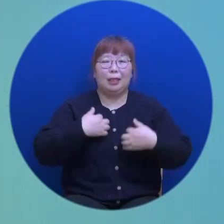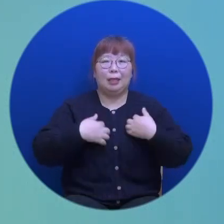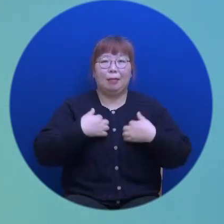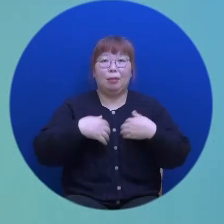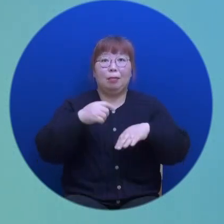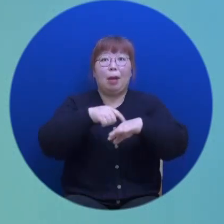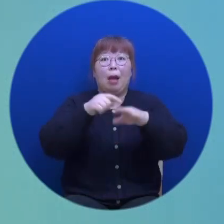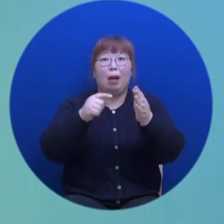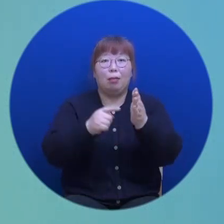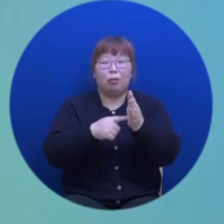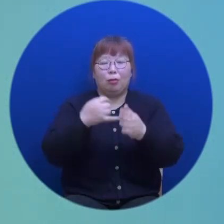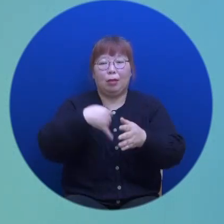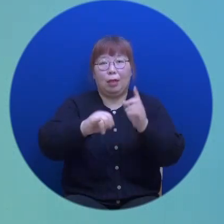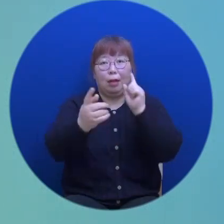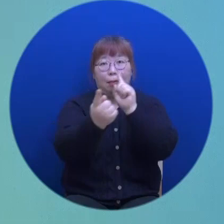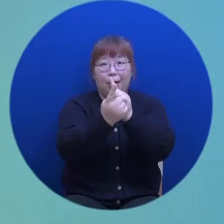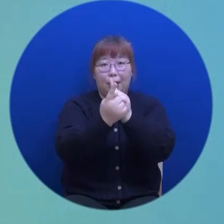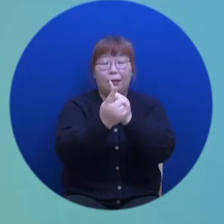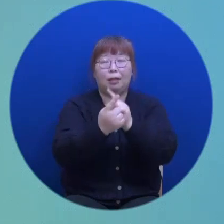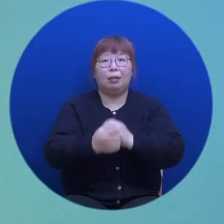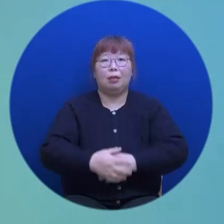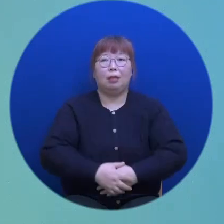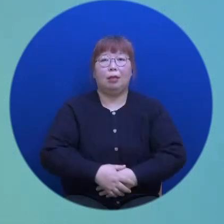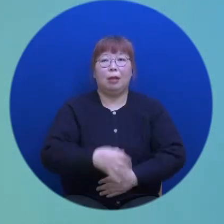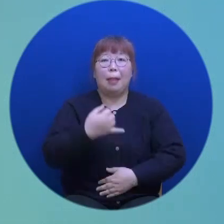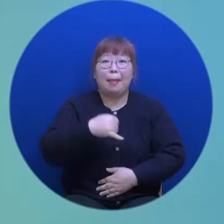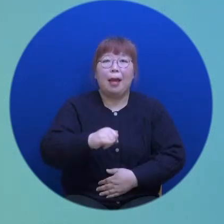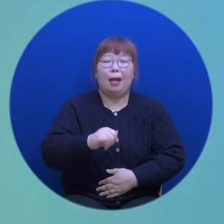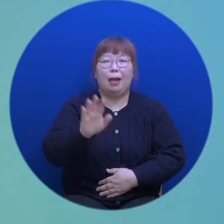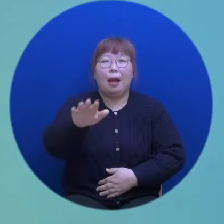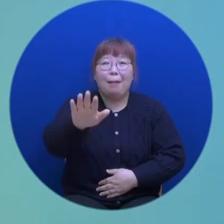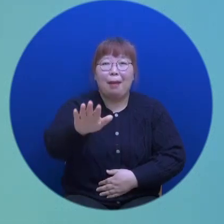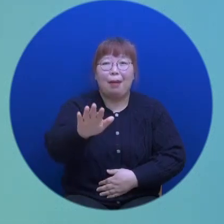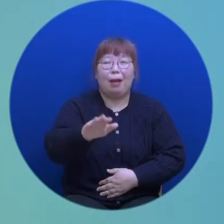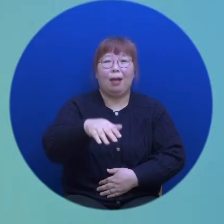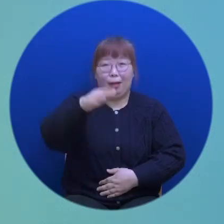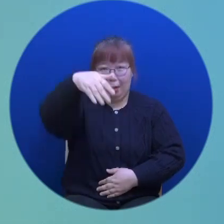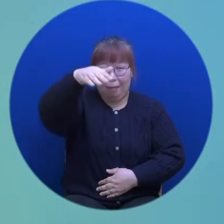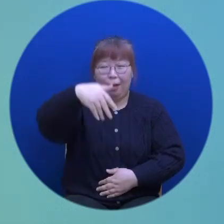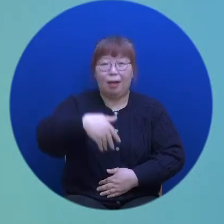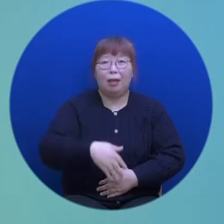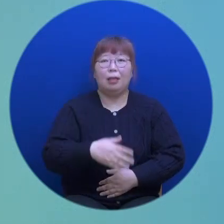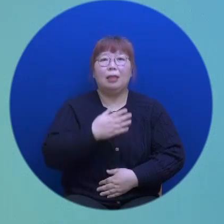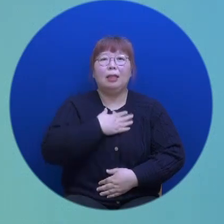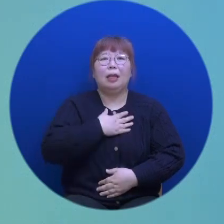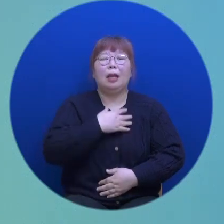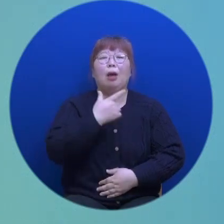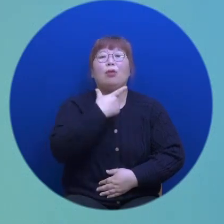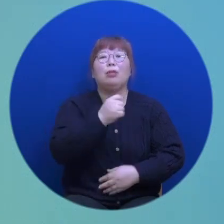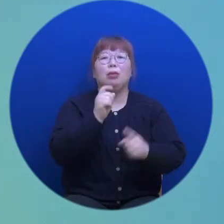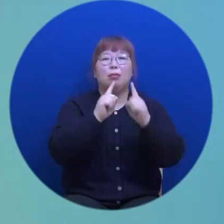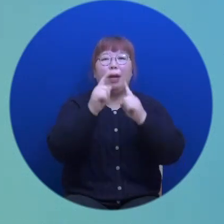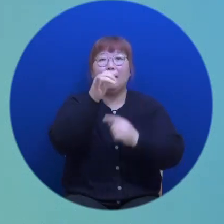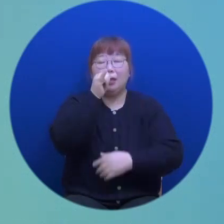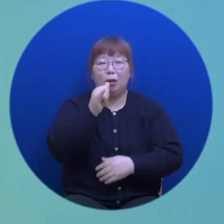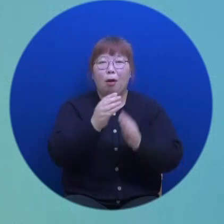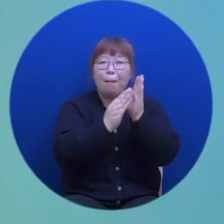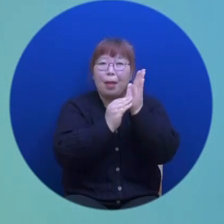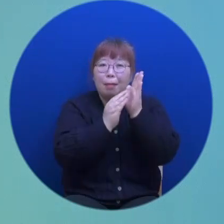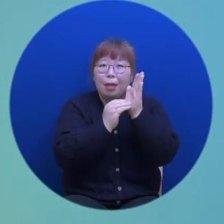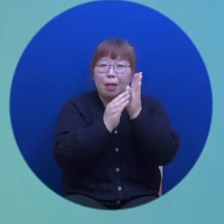딸을 맞았습니다. 딸이 다가오더니 말해요. 아빠, 가까이 와봐. 내가 할 얘기가 있어. 이거